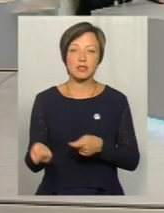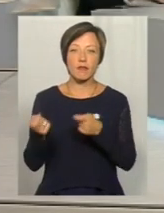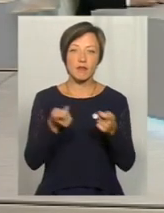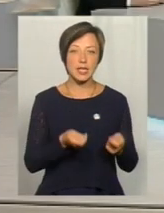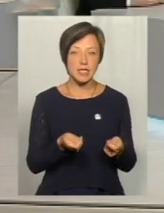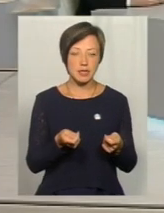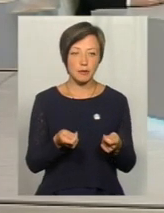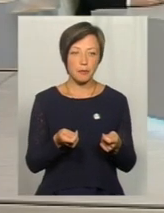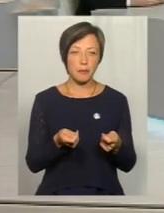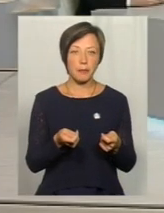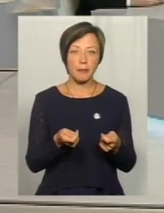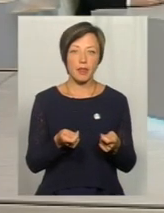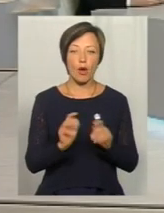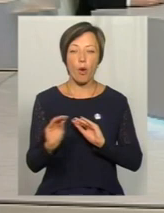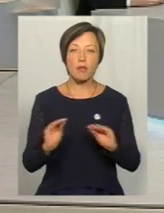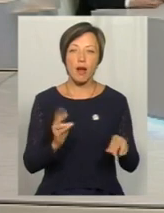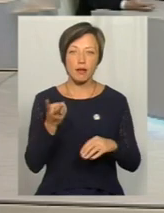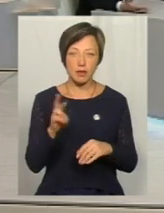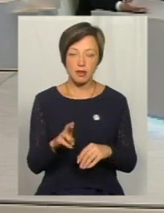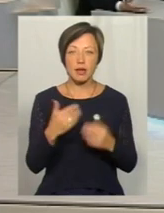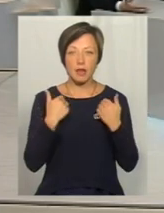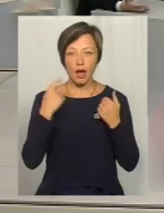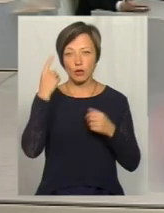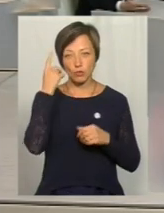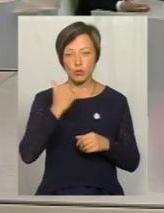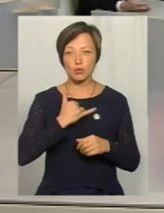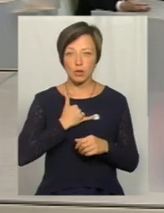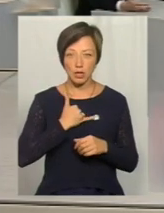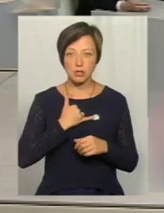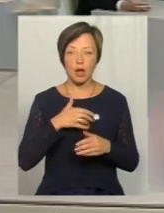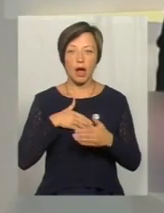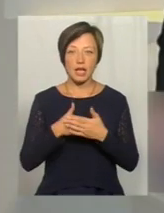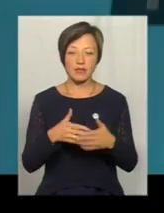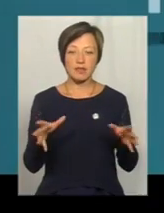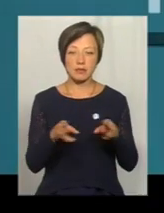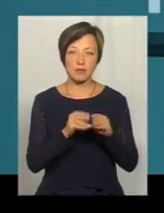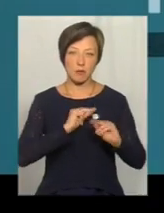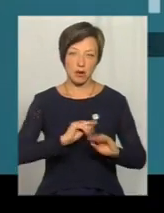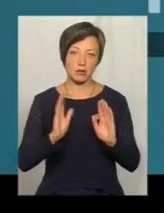обладнання. Тобто, я думаю, що в нас піде дуже активна співпраця.